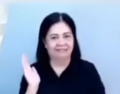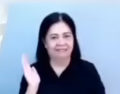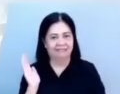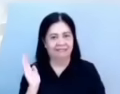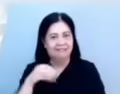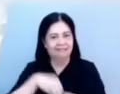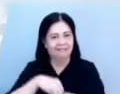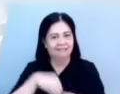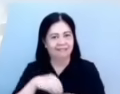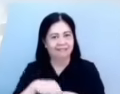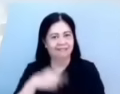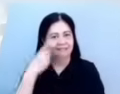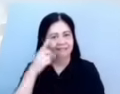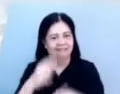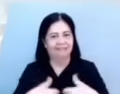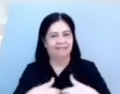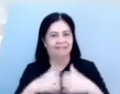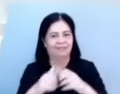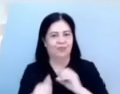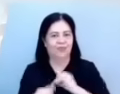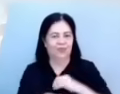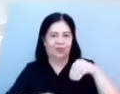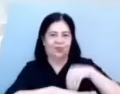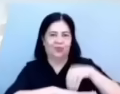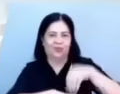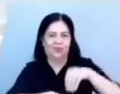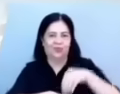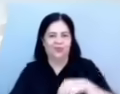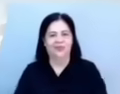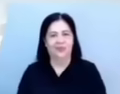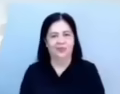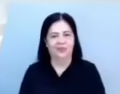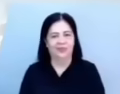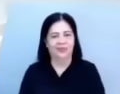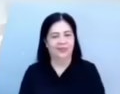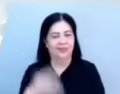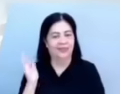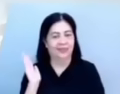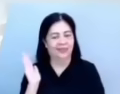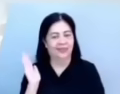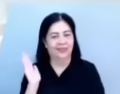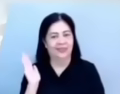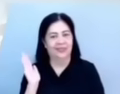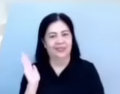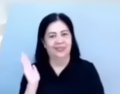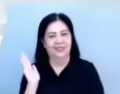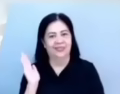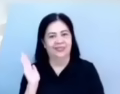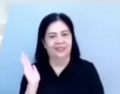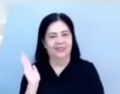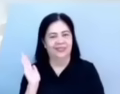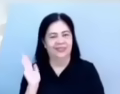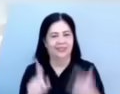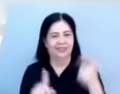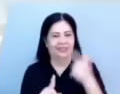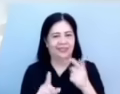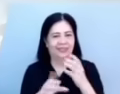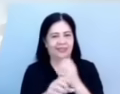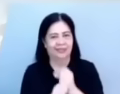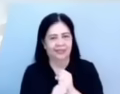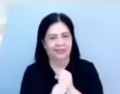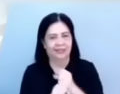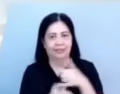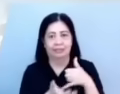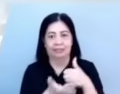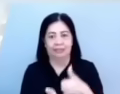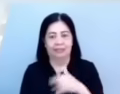para makapagpatayo siya ng sariling sari-sari store. Para naman kay Luis Marian Maurera, target niyang makakuha ng award sa lahat